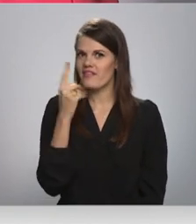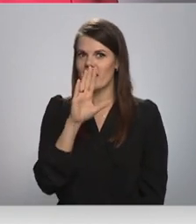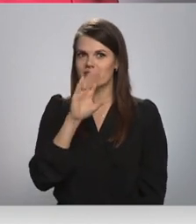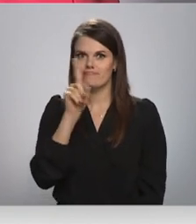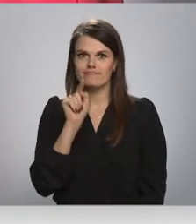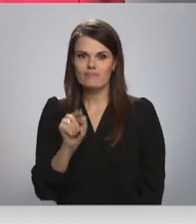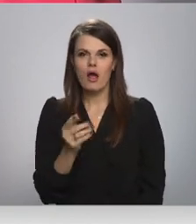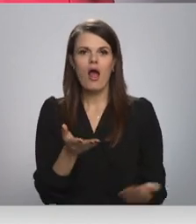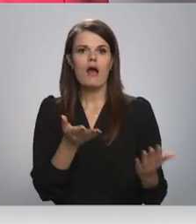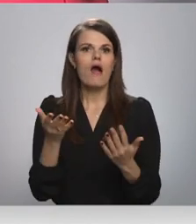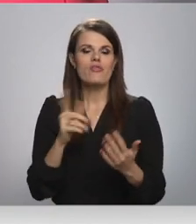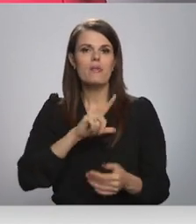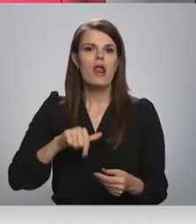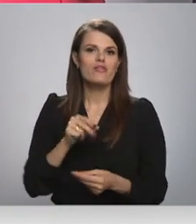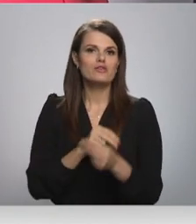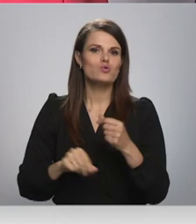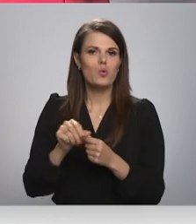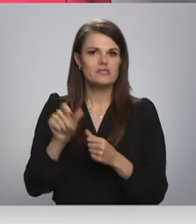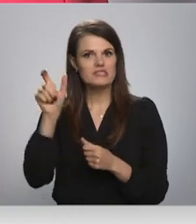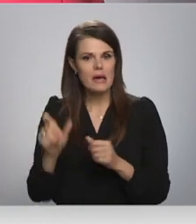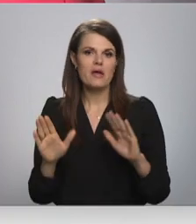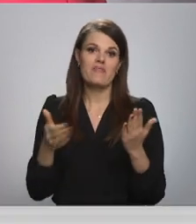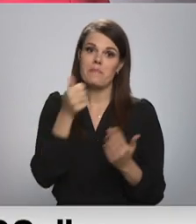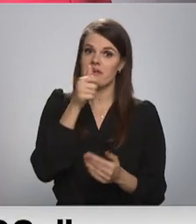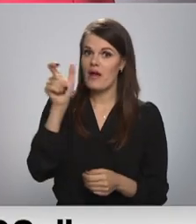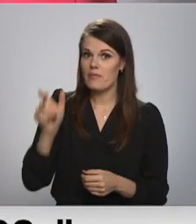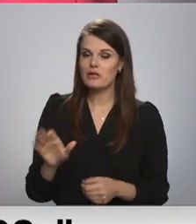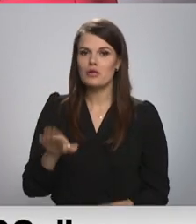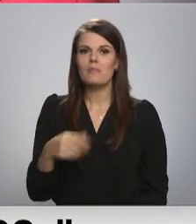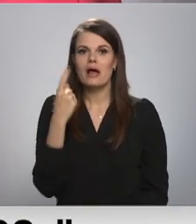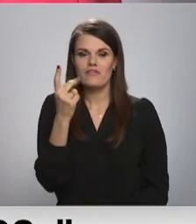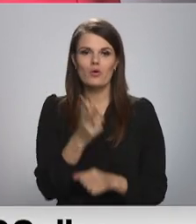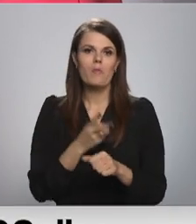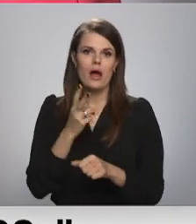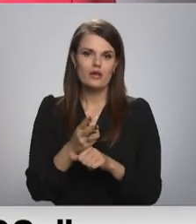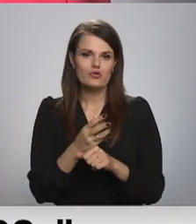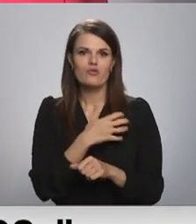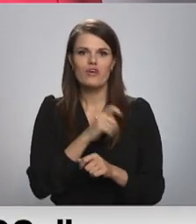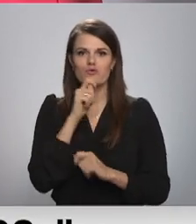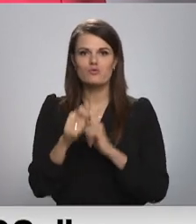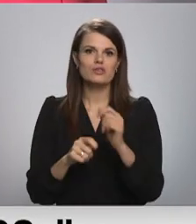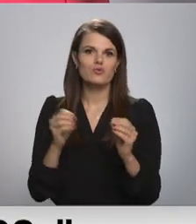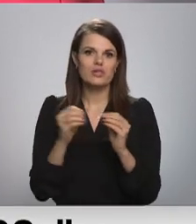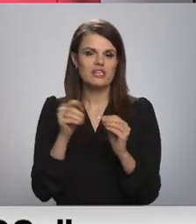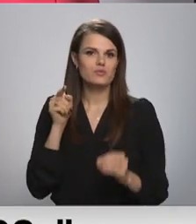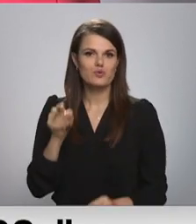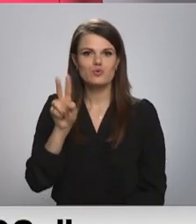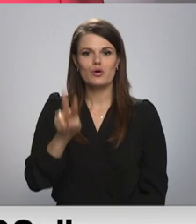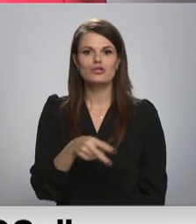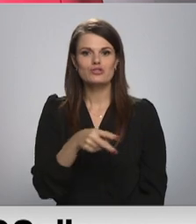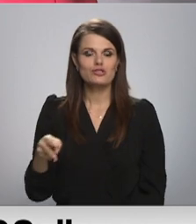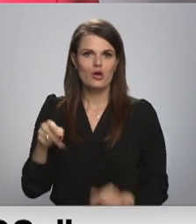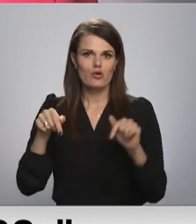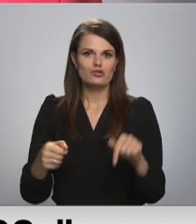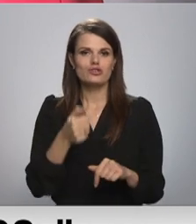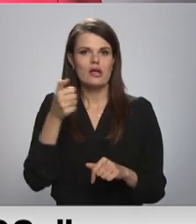Latvijas uzņēmējam par vienu vai privātpersonai, par vienu no šiem maratoniem ir jānoziedot 10 000 eiro šī gada labdarības maratonam